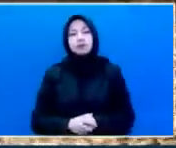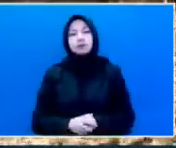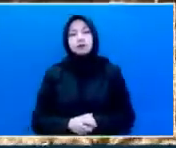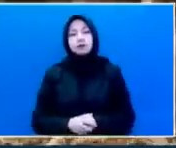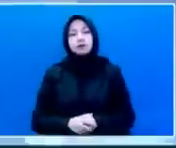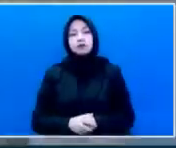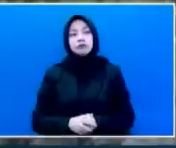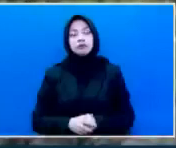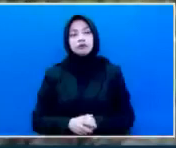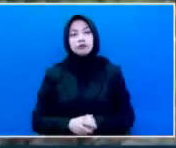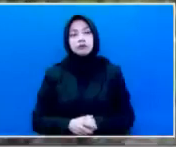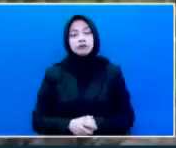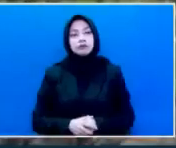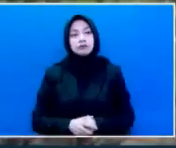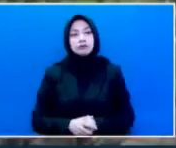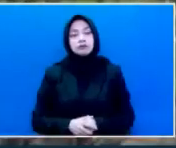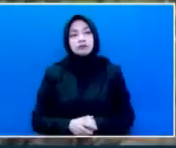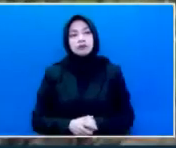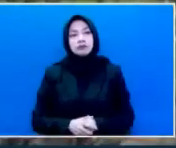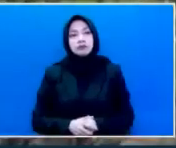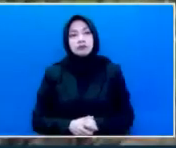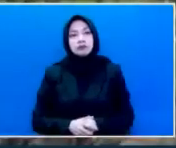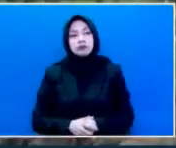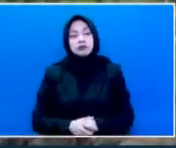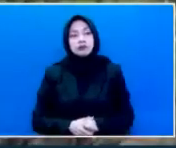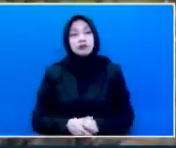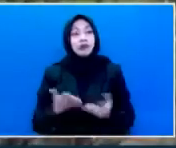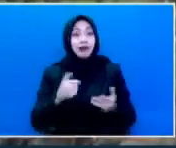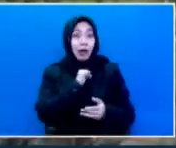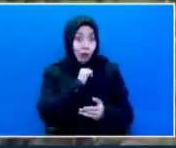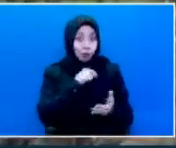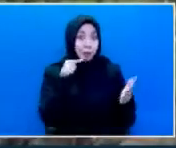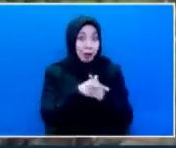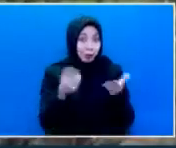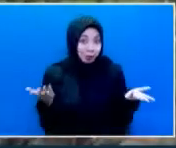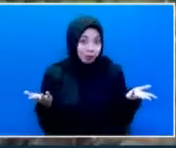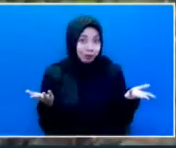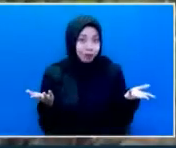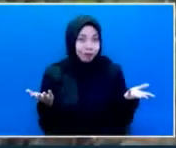demokrasi takut apaagi takut pemilu